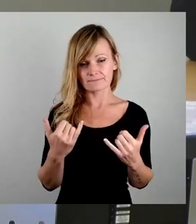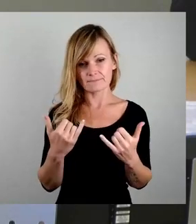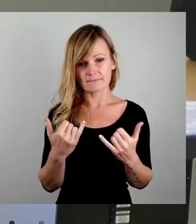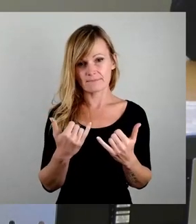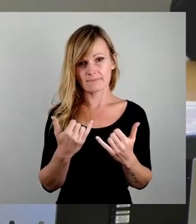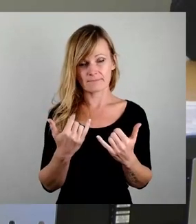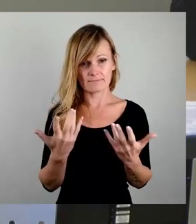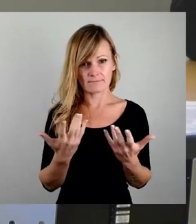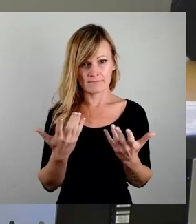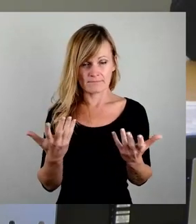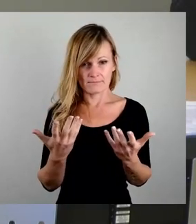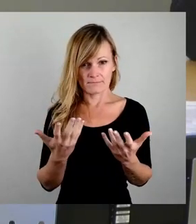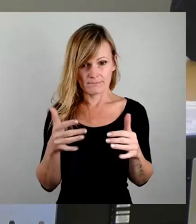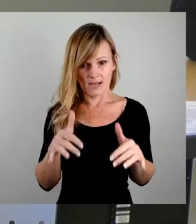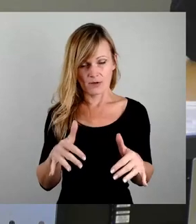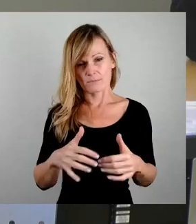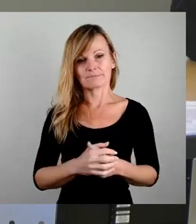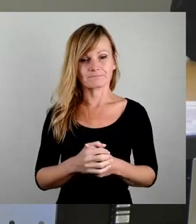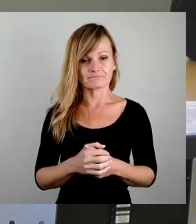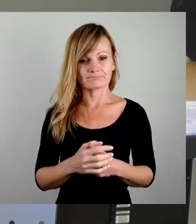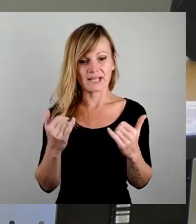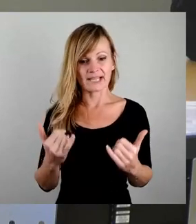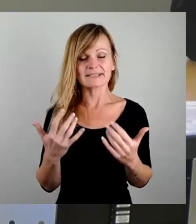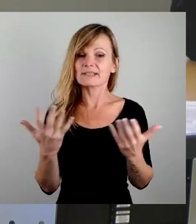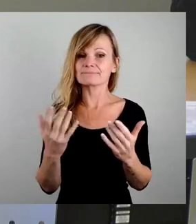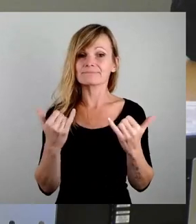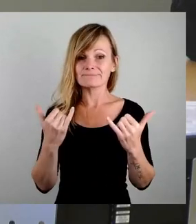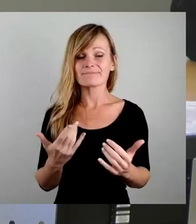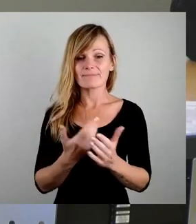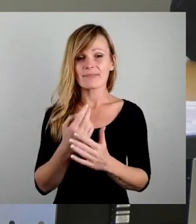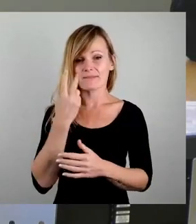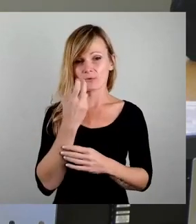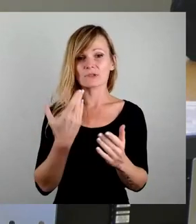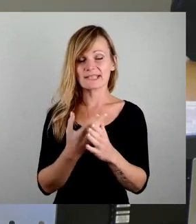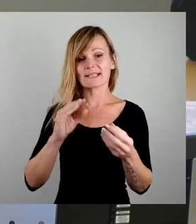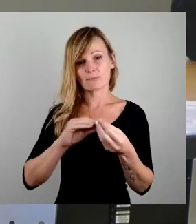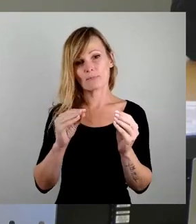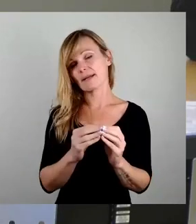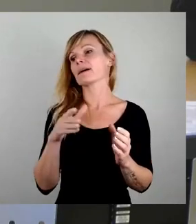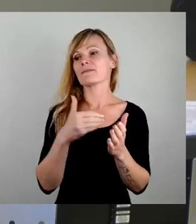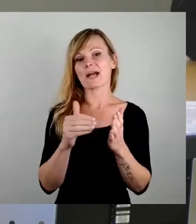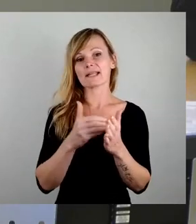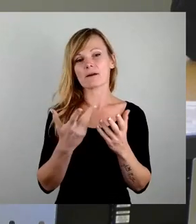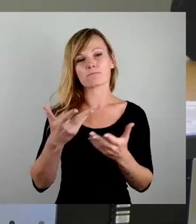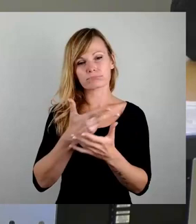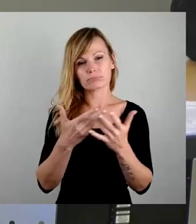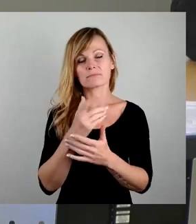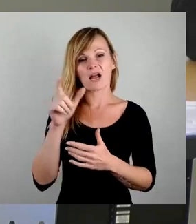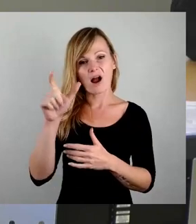angekommen sind. Hier ist jetzt der Versuch, dieses Problem jetzt weiterzuwälzen an die Fahrgäste.